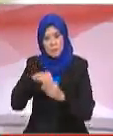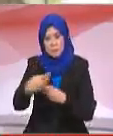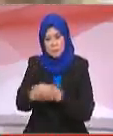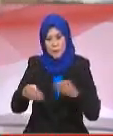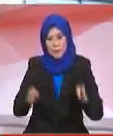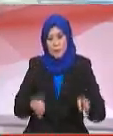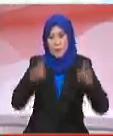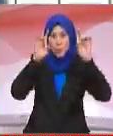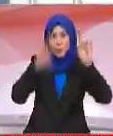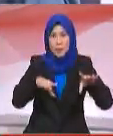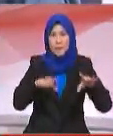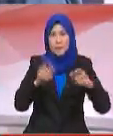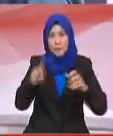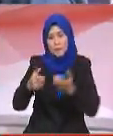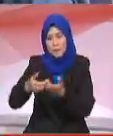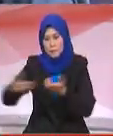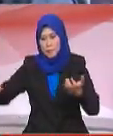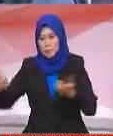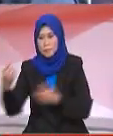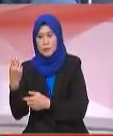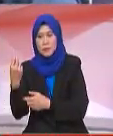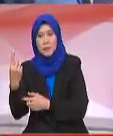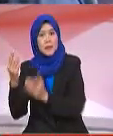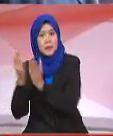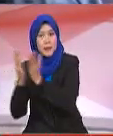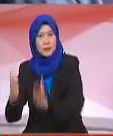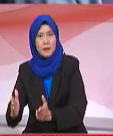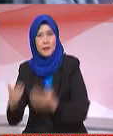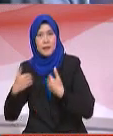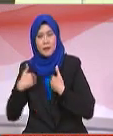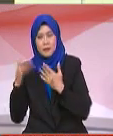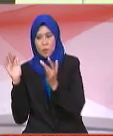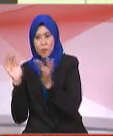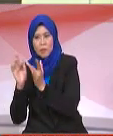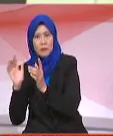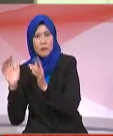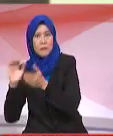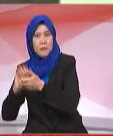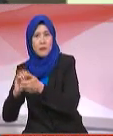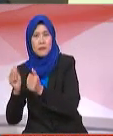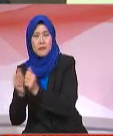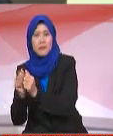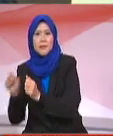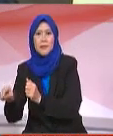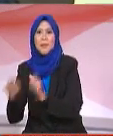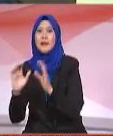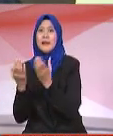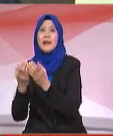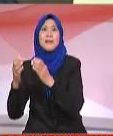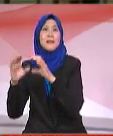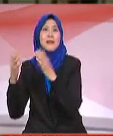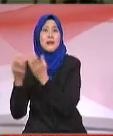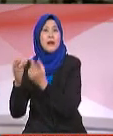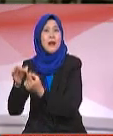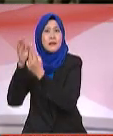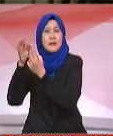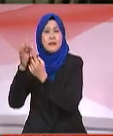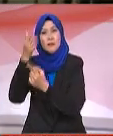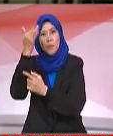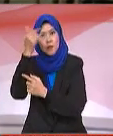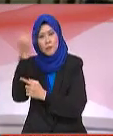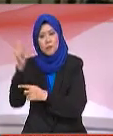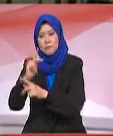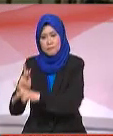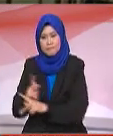Turut dilakukan ialah mengasingkan 11 pelajar yang ada sejarah kontak kluster Pasai di sebuah kelas khas sebagai langkah